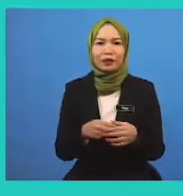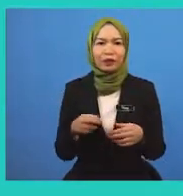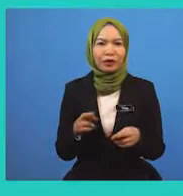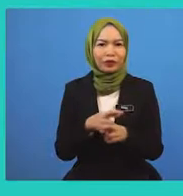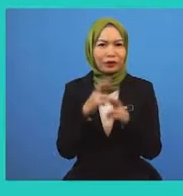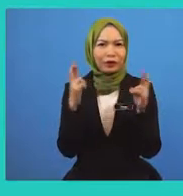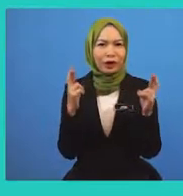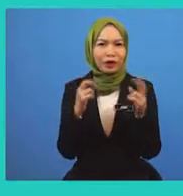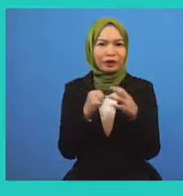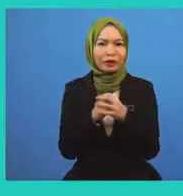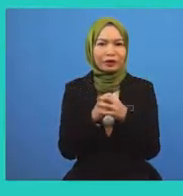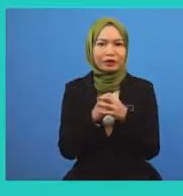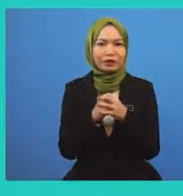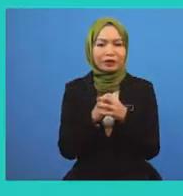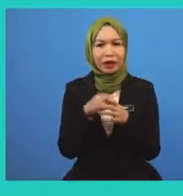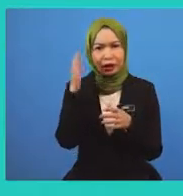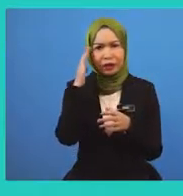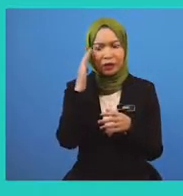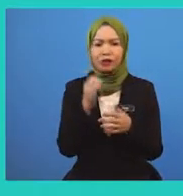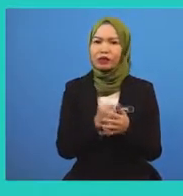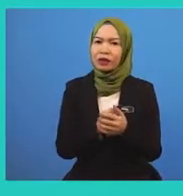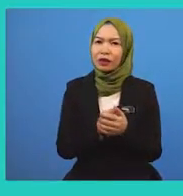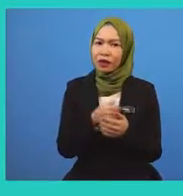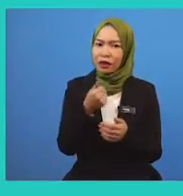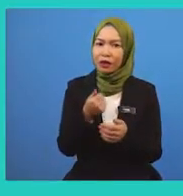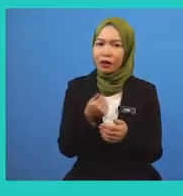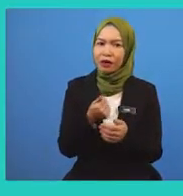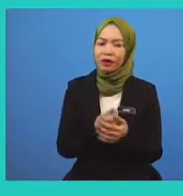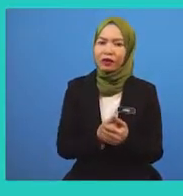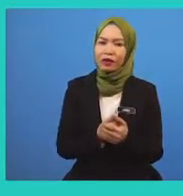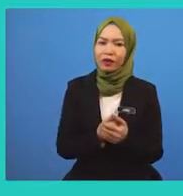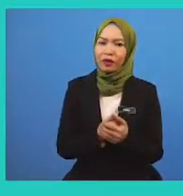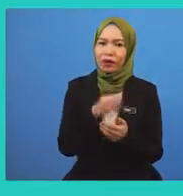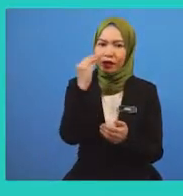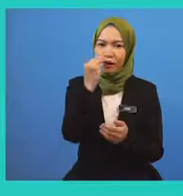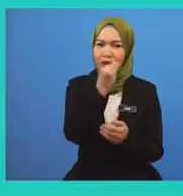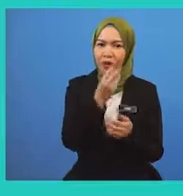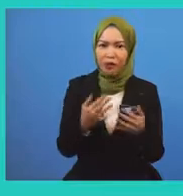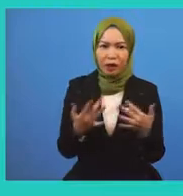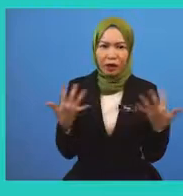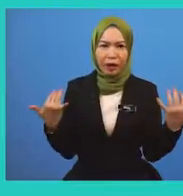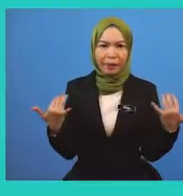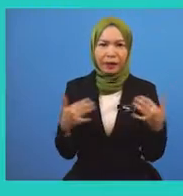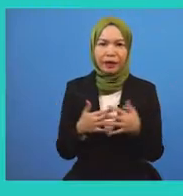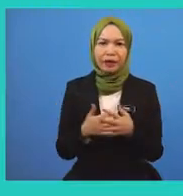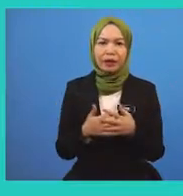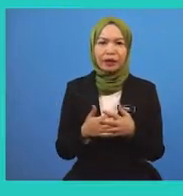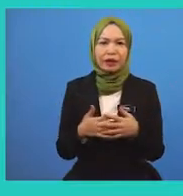Tahukah murid-murid, nyalaan bunga api ini merupakan tindak balas yang menghasilkan